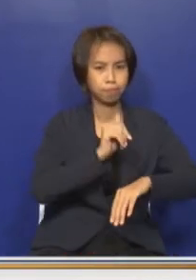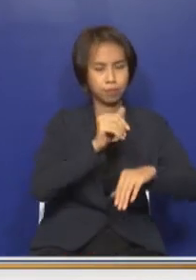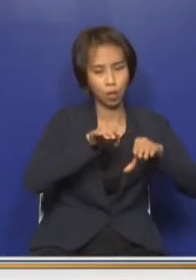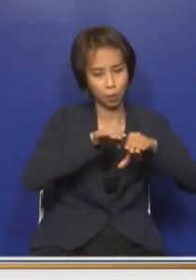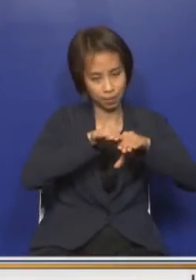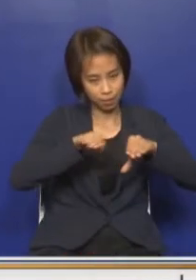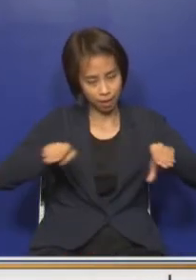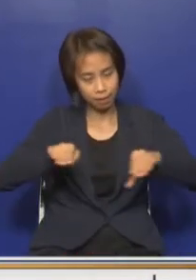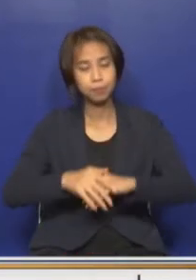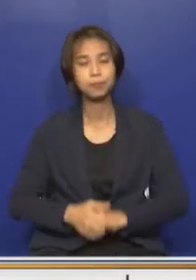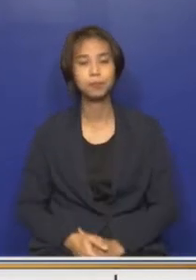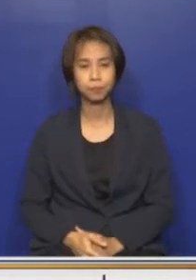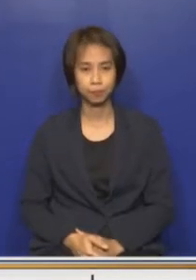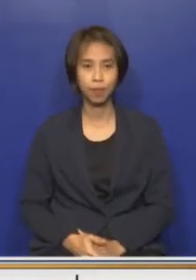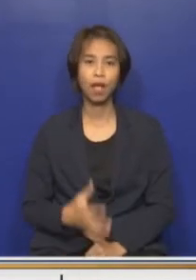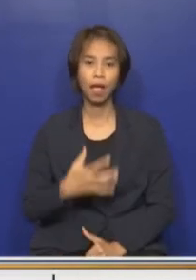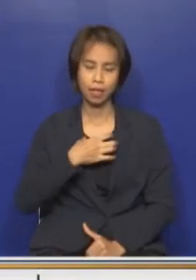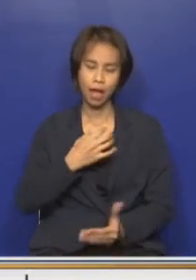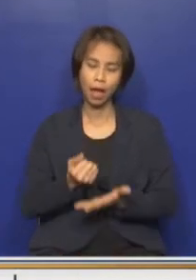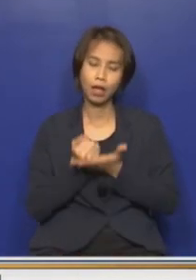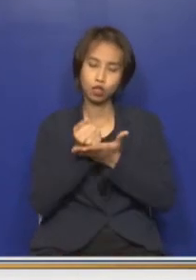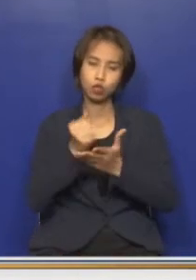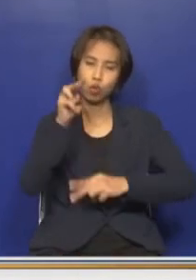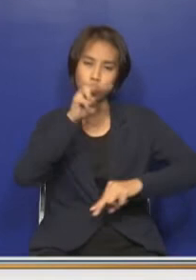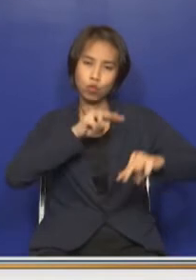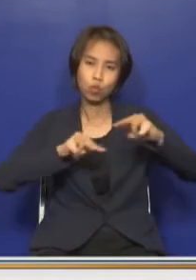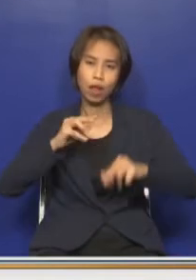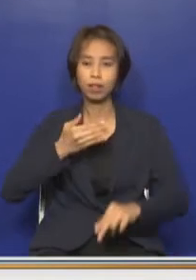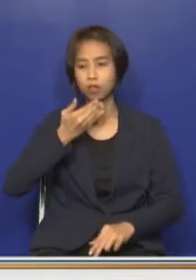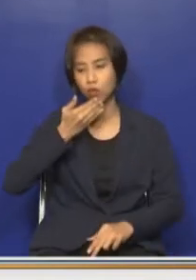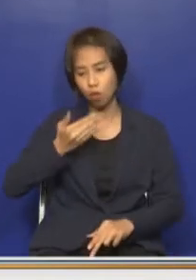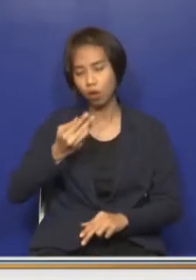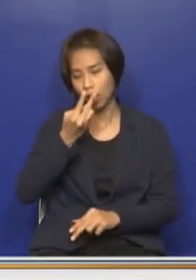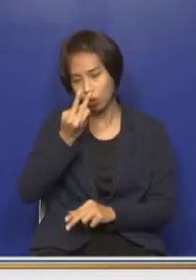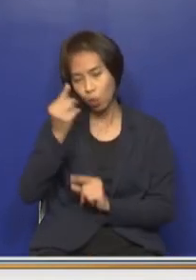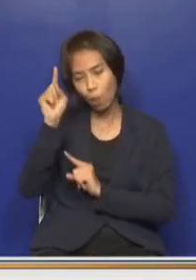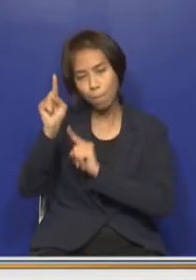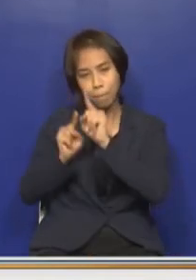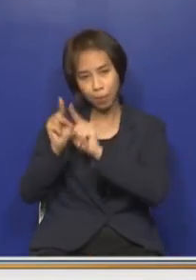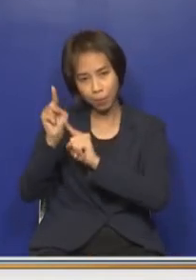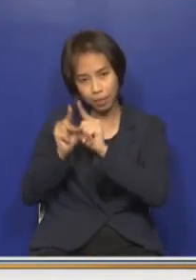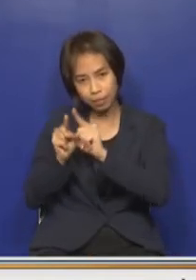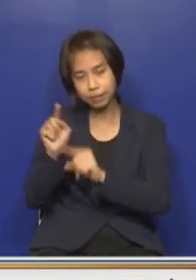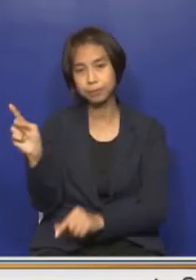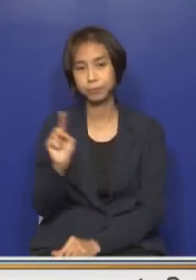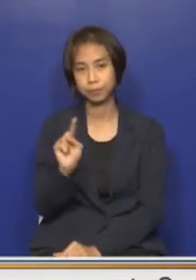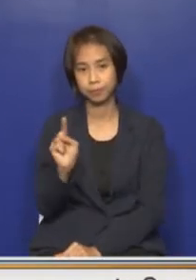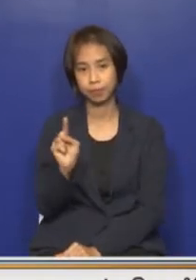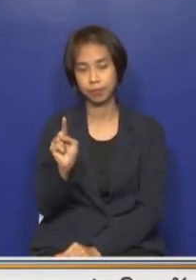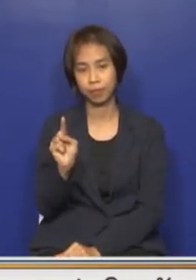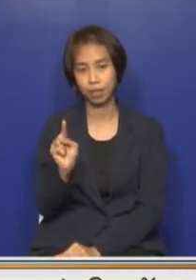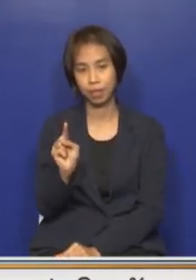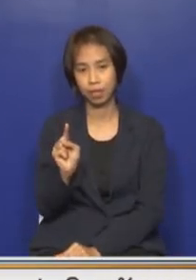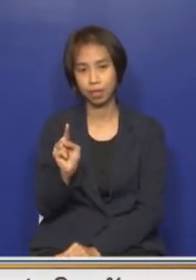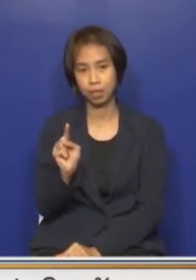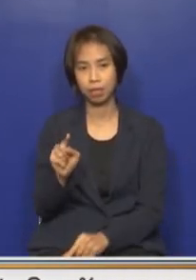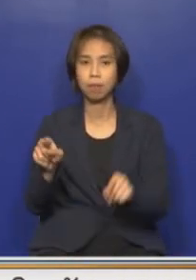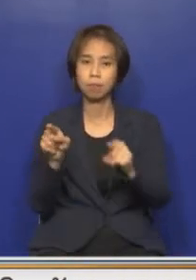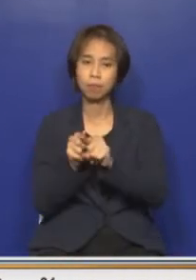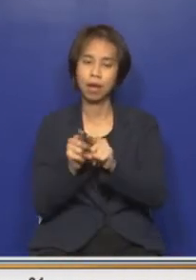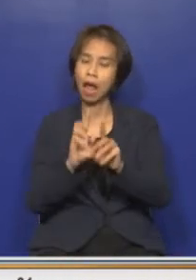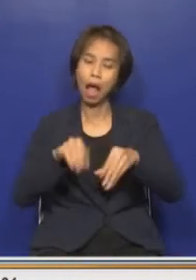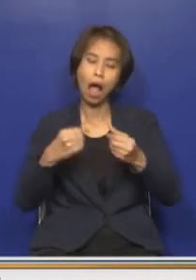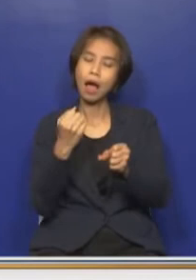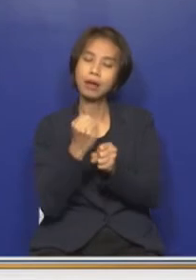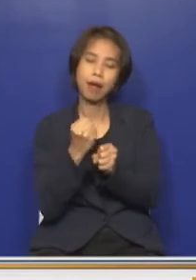านก็ขอให้ท่านได้ช่วยดูแลต่อไปนะครับให้มีการประเมินที่อย่างน้อยเนี่ยครับมีความต่อเนื่